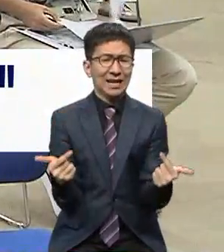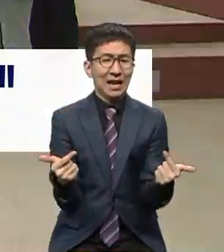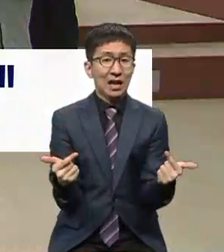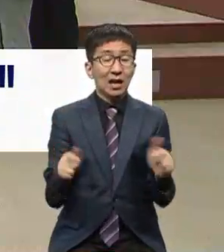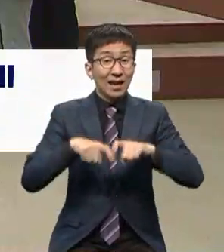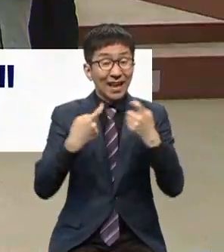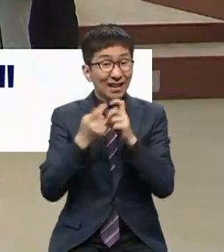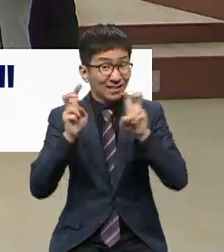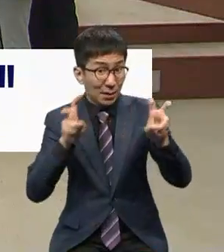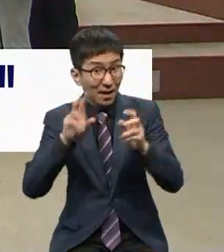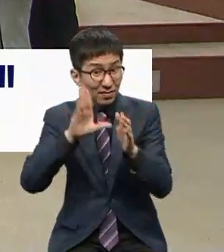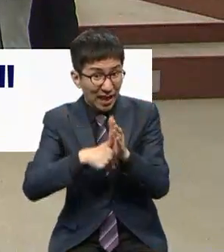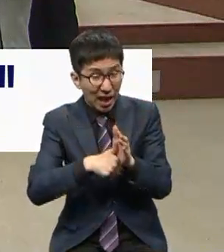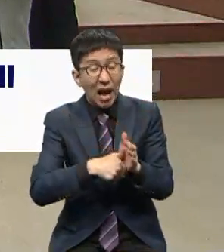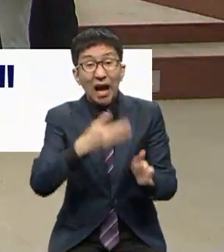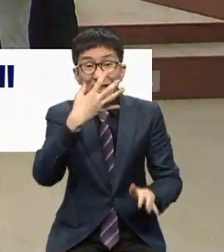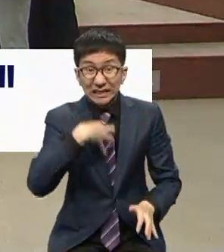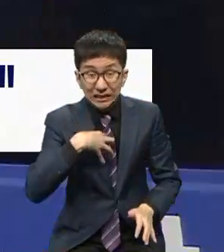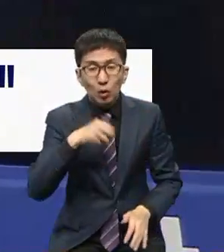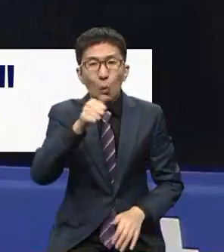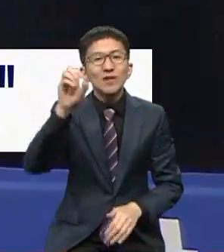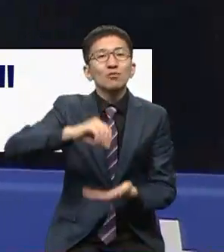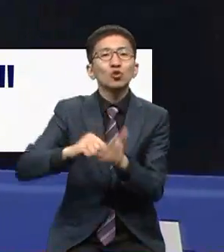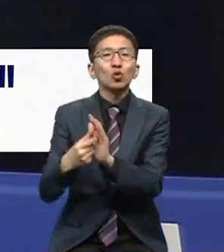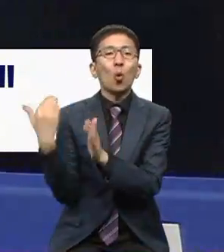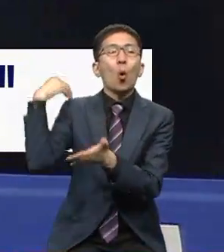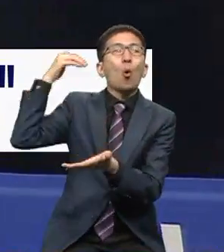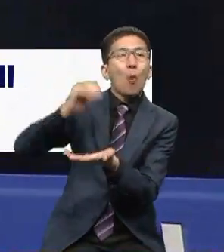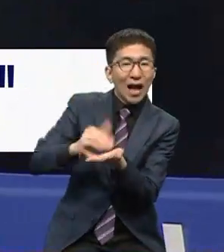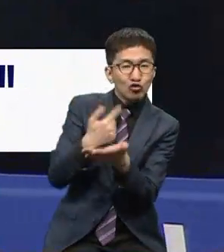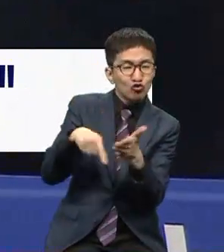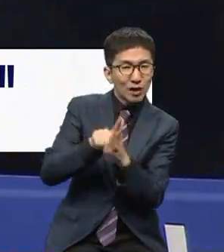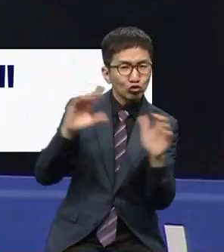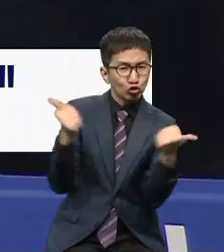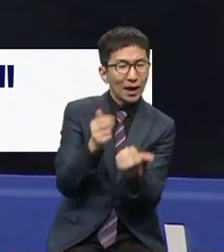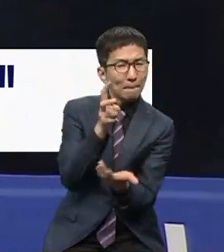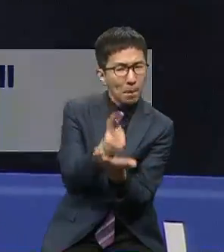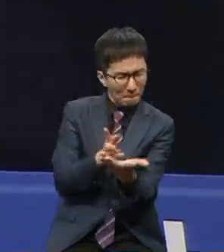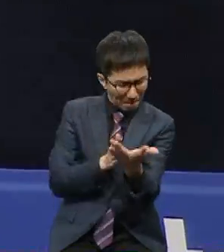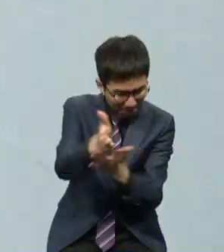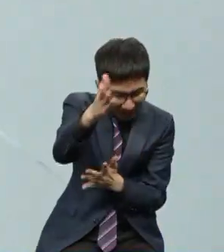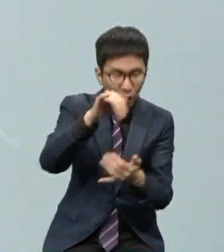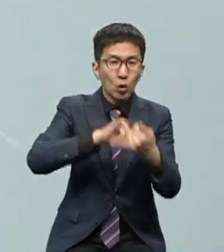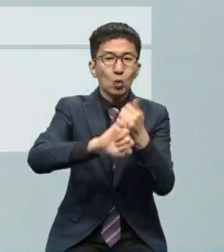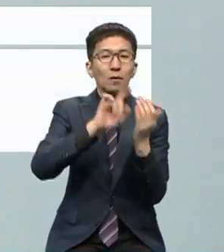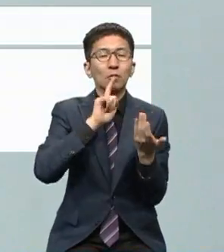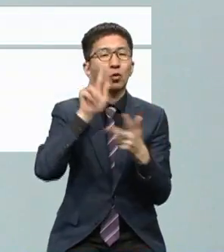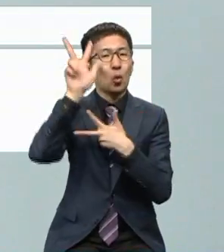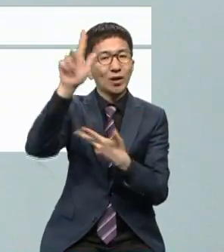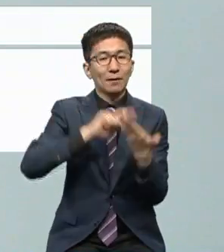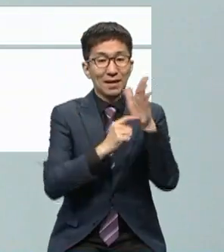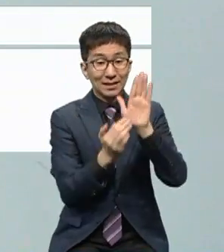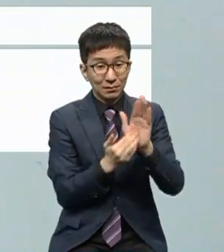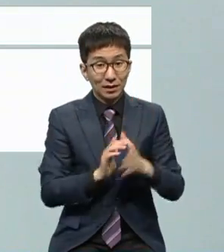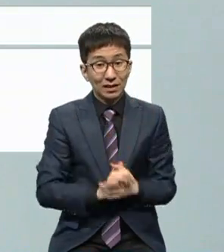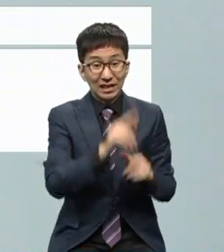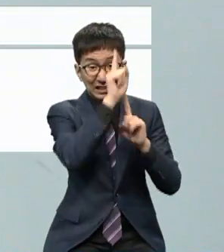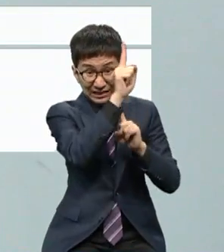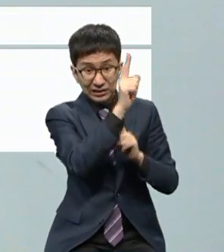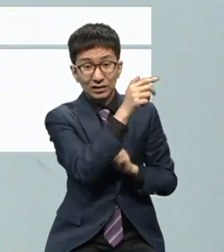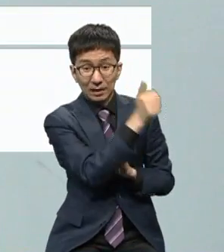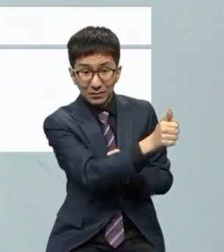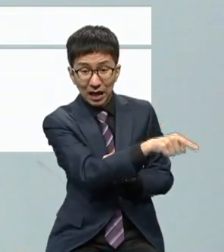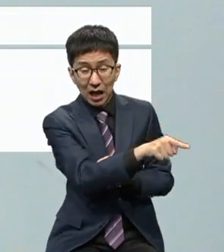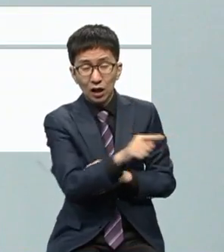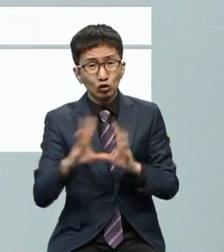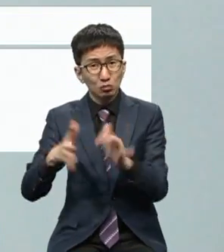이익에 최대 50%를 환수하는 내용의 법안을 국회에서 통과시키겠다는 겁니다. 이재명 지사께서 말씀하시는 국힘